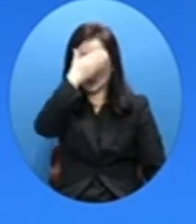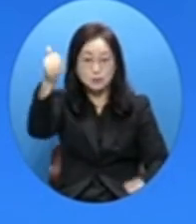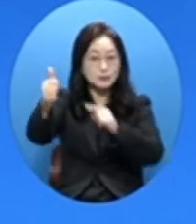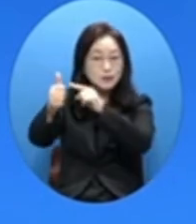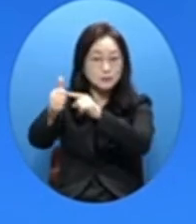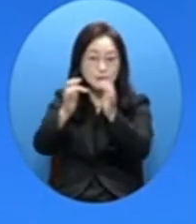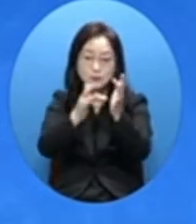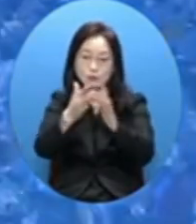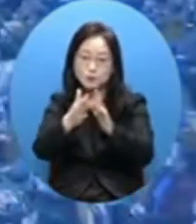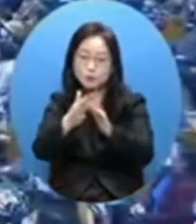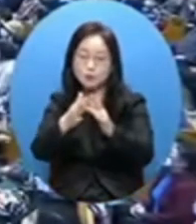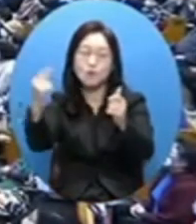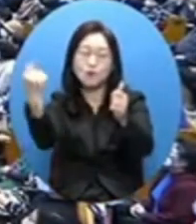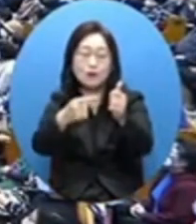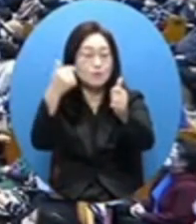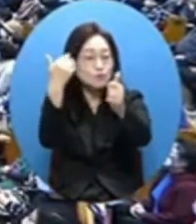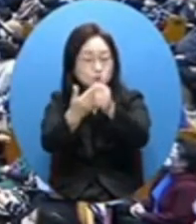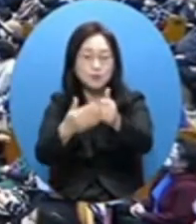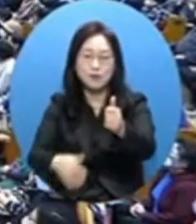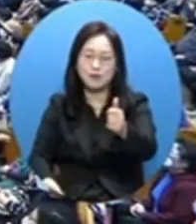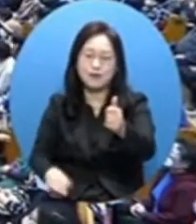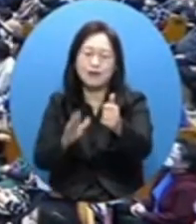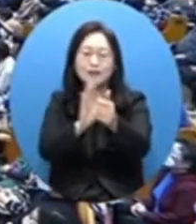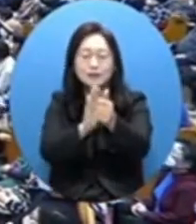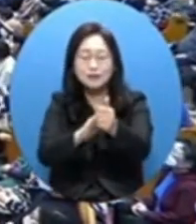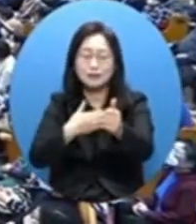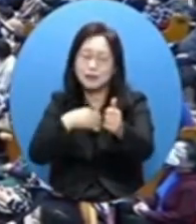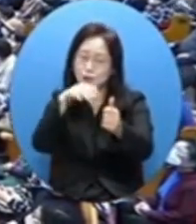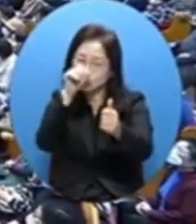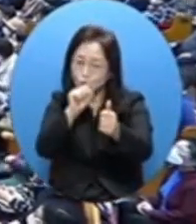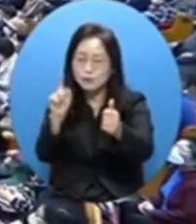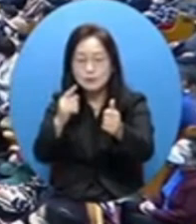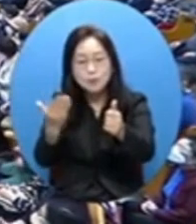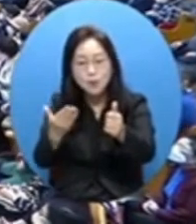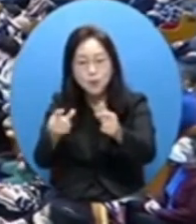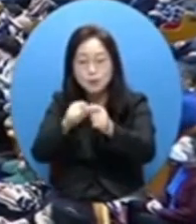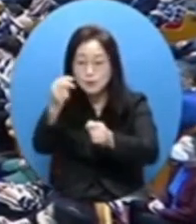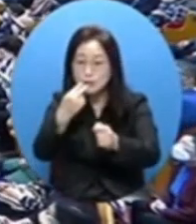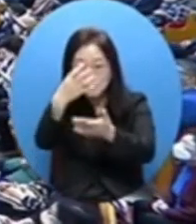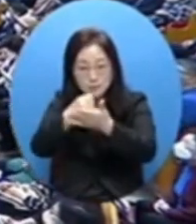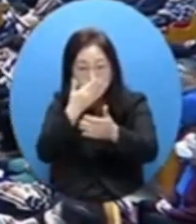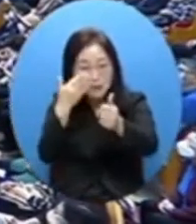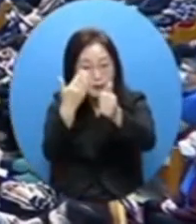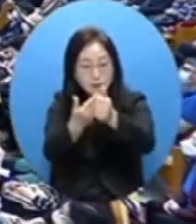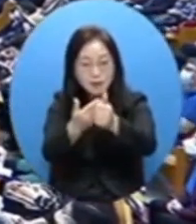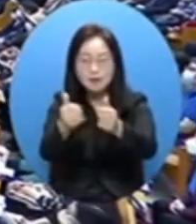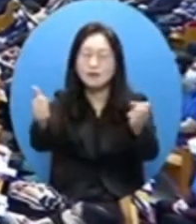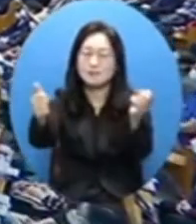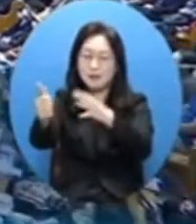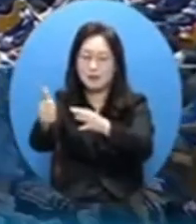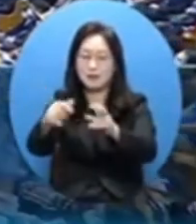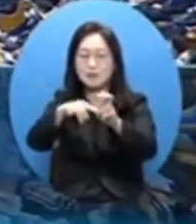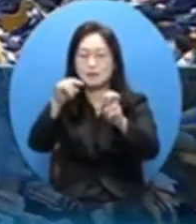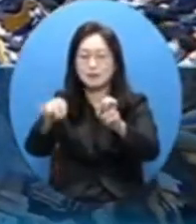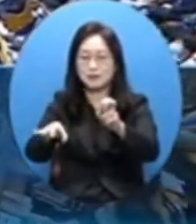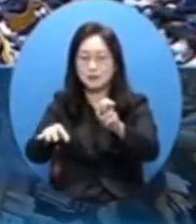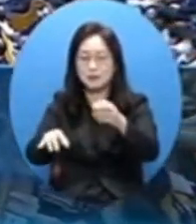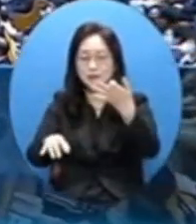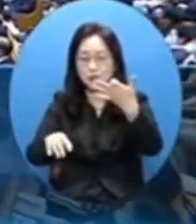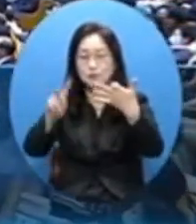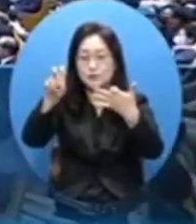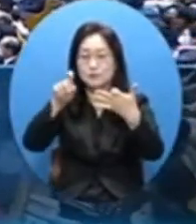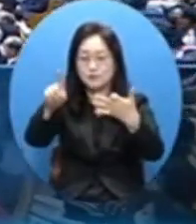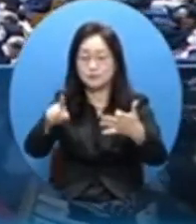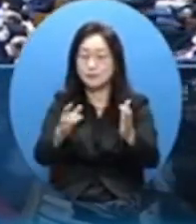나와 물었습니다. 내가 무슨 선한 일을 해야 영생을 얻겠습니까? 예수님 말씀하셨습니다. 마태복음 19장 21절입니다